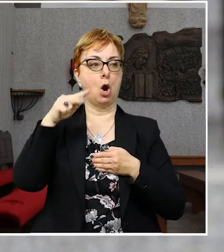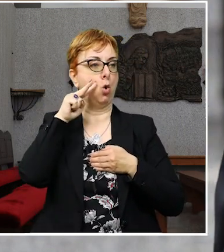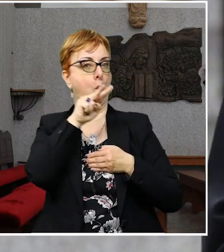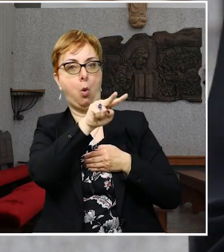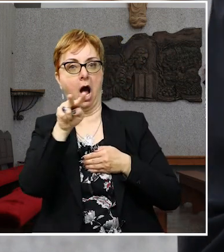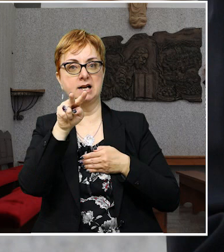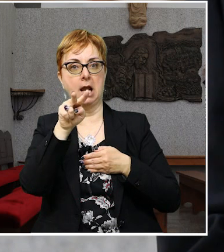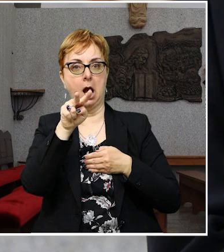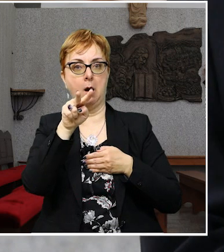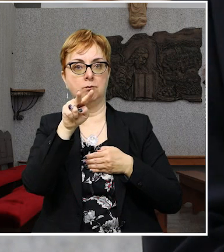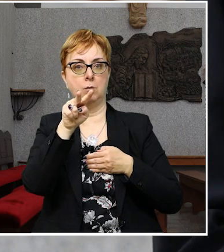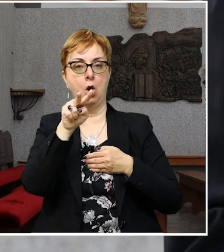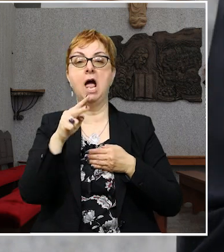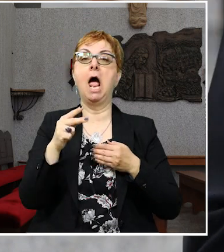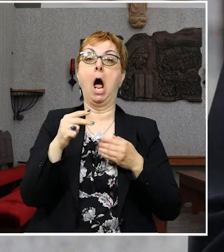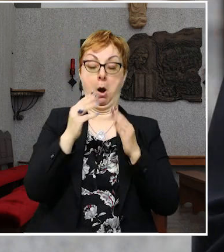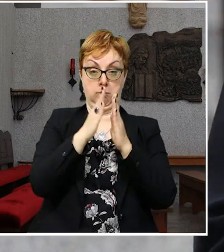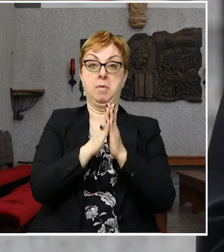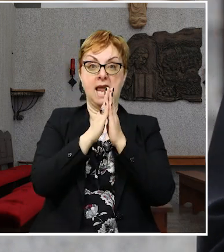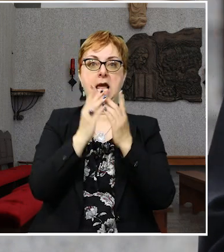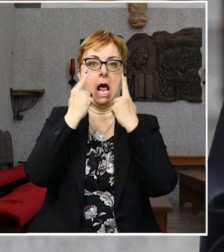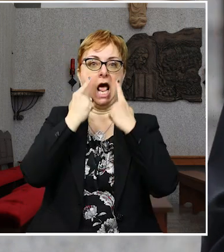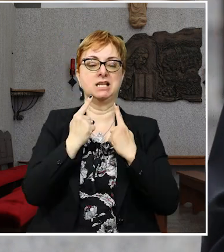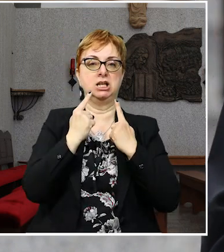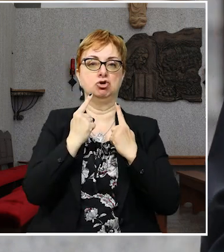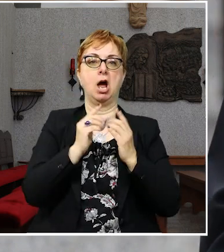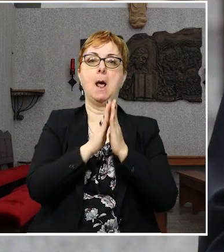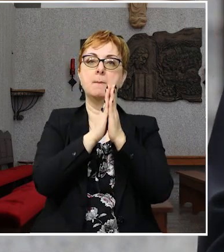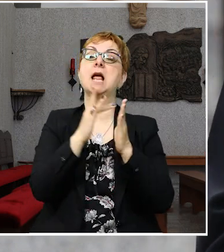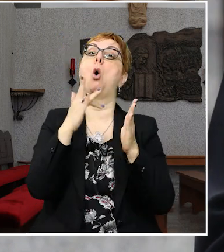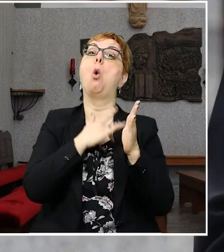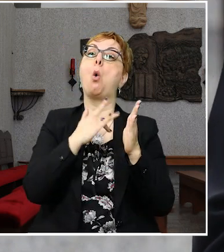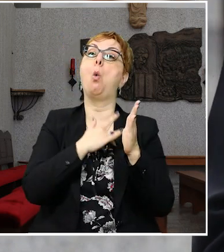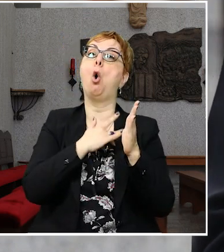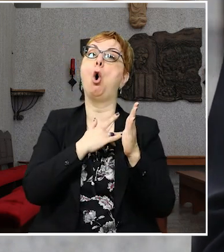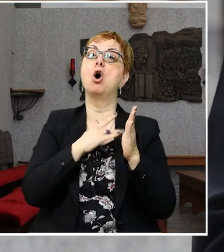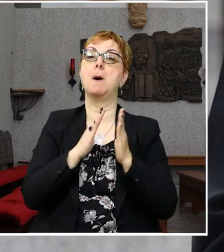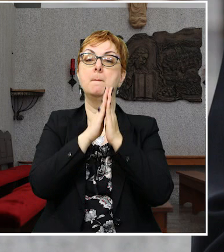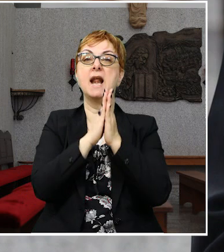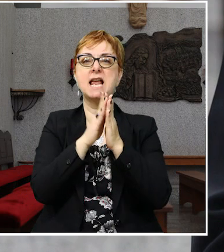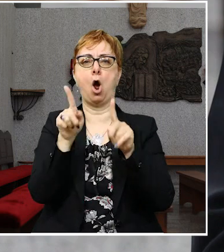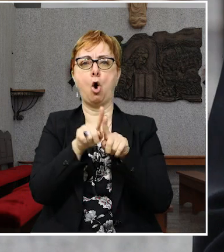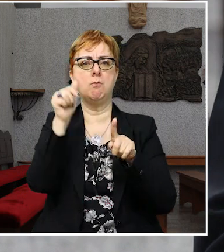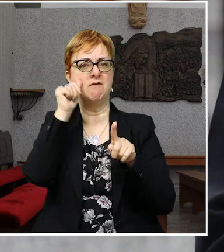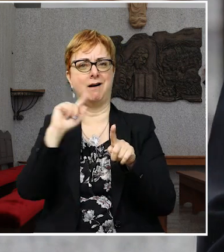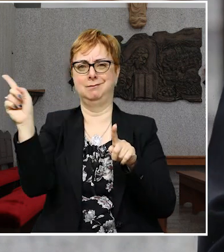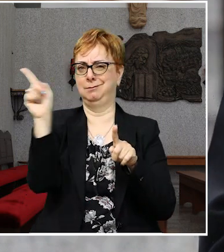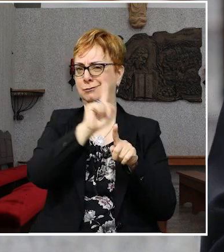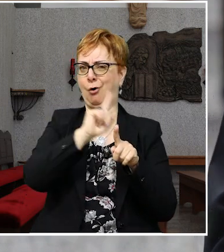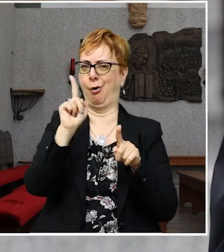La preghiera sincera, la preghiera del cuore, la preghiera non truccata, ci